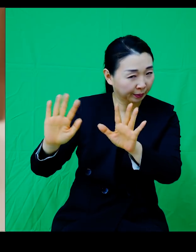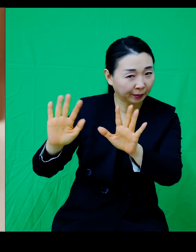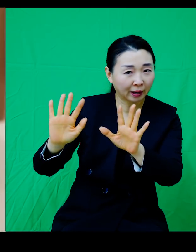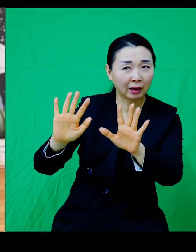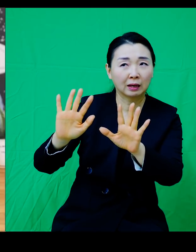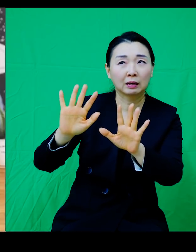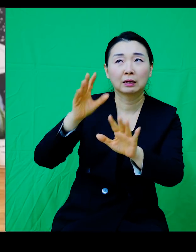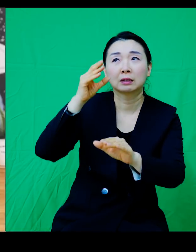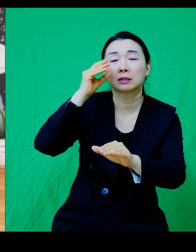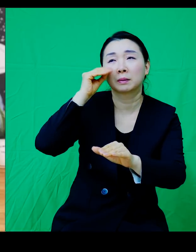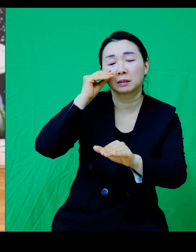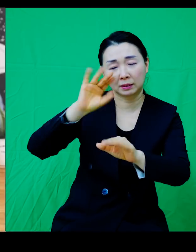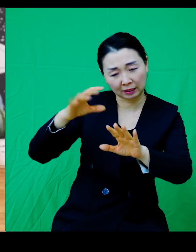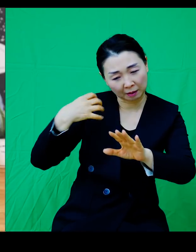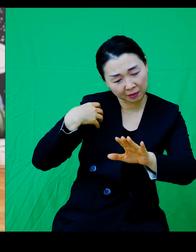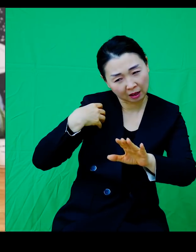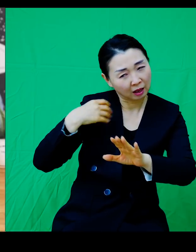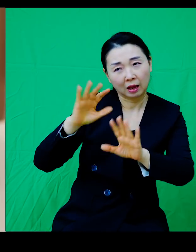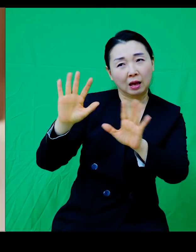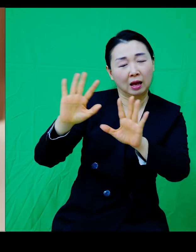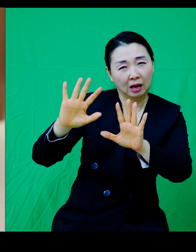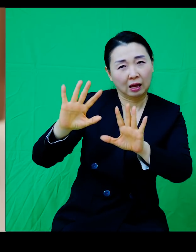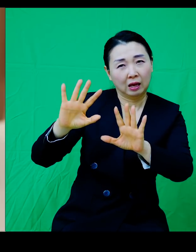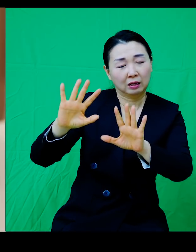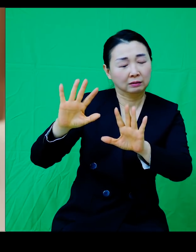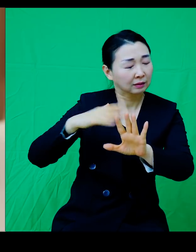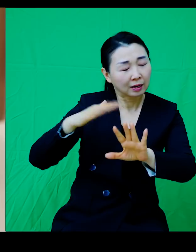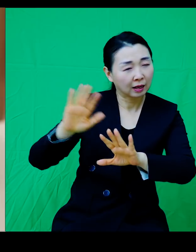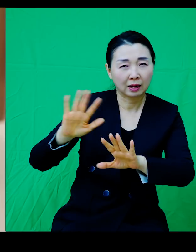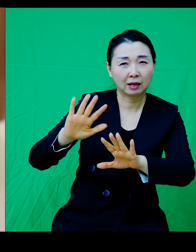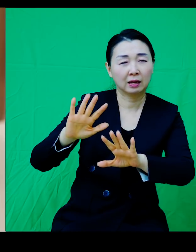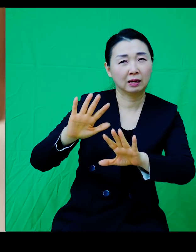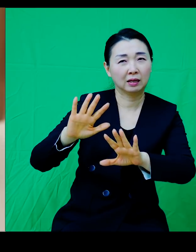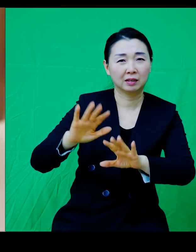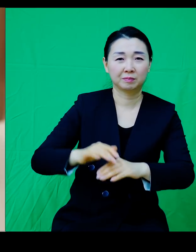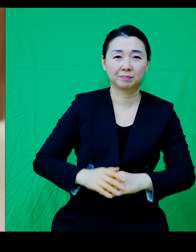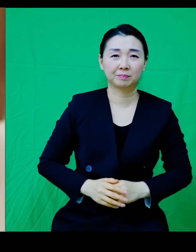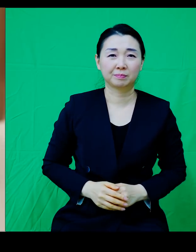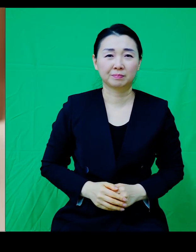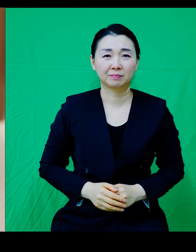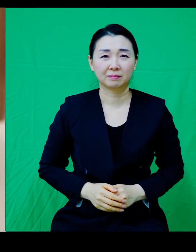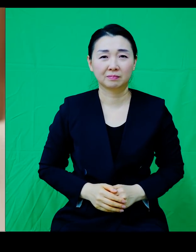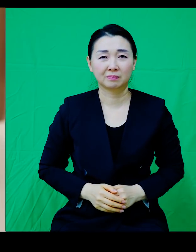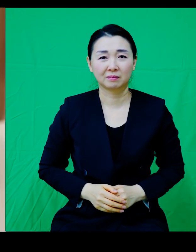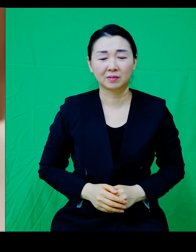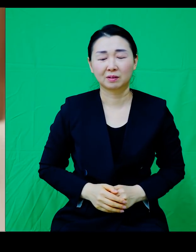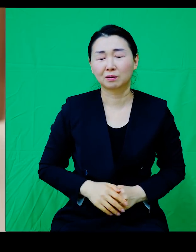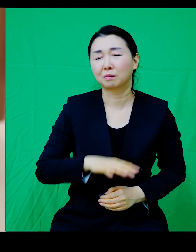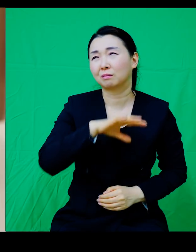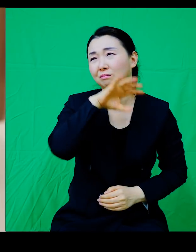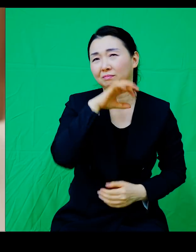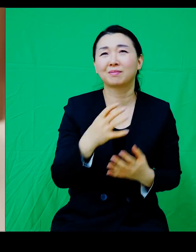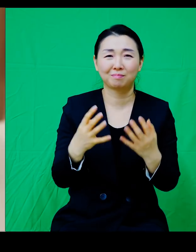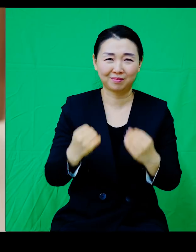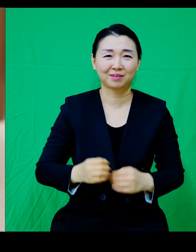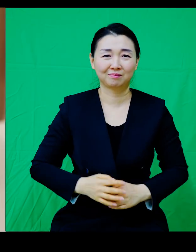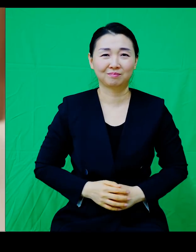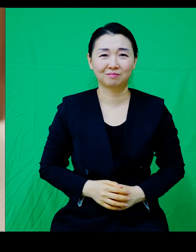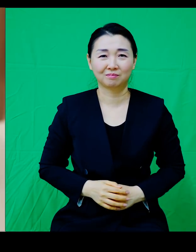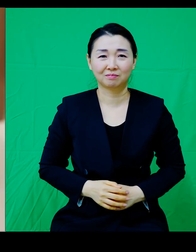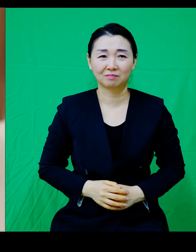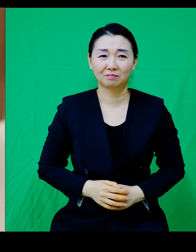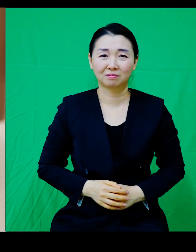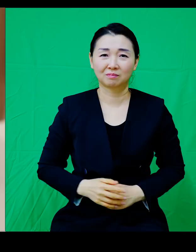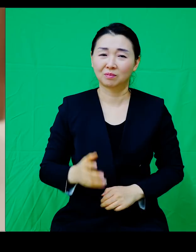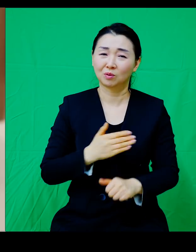하나님 저는 아니니까 제발 네, 네. 저는 감당 못하니까 다른 사람 저는 아니라고 아. 그래서 되게 이렇게 떼 부렸던 것